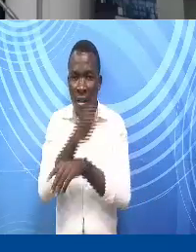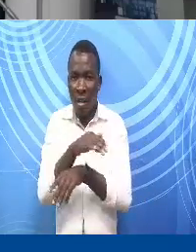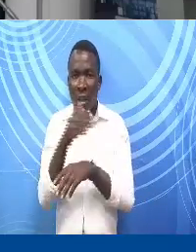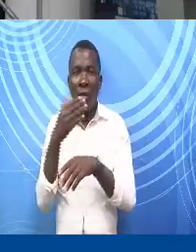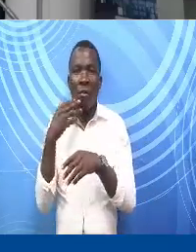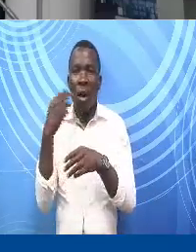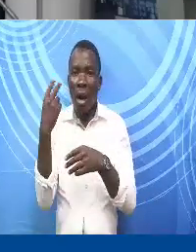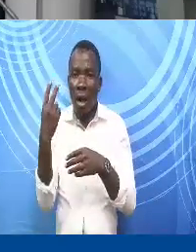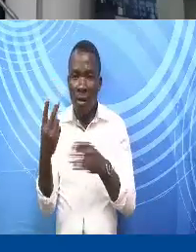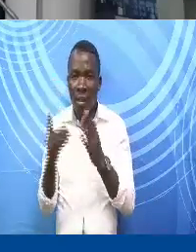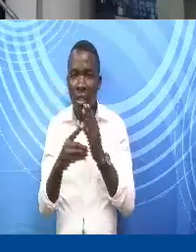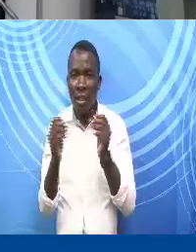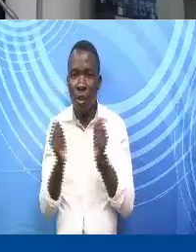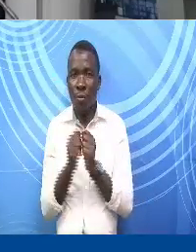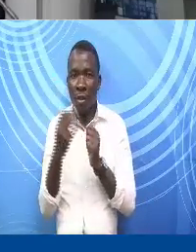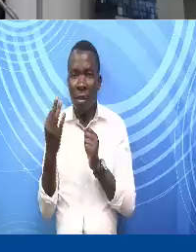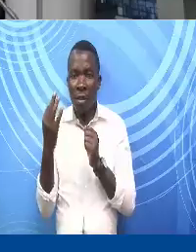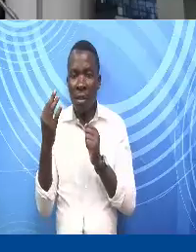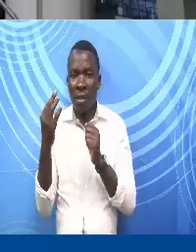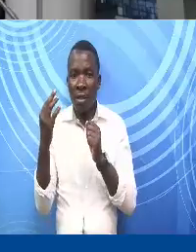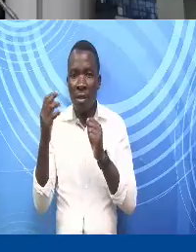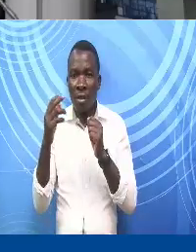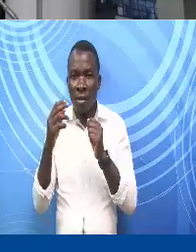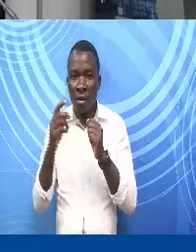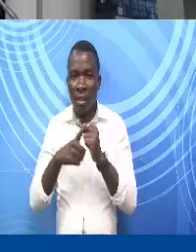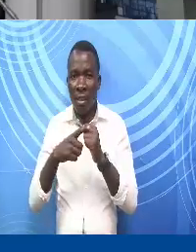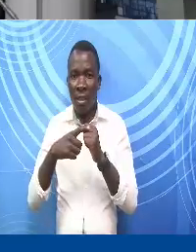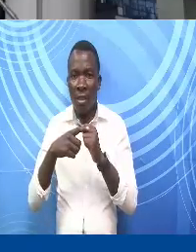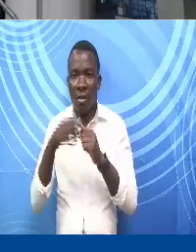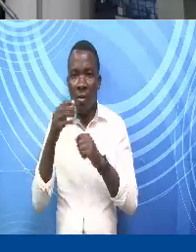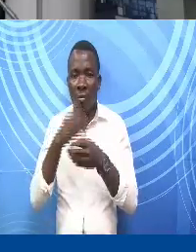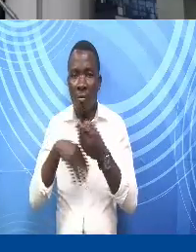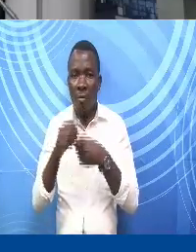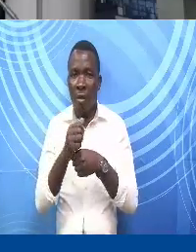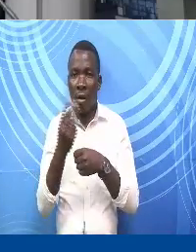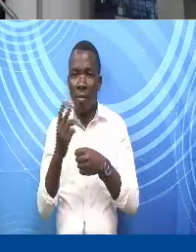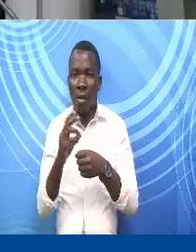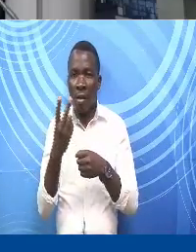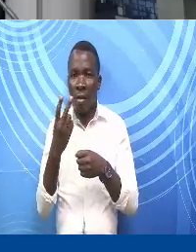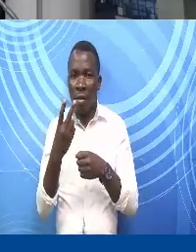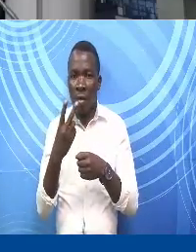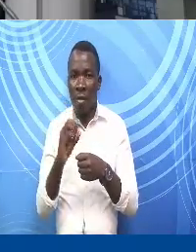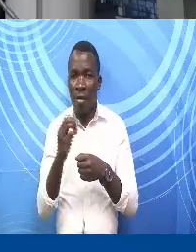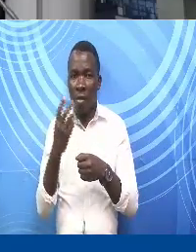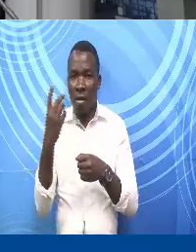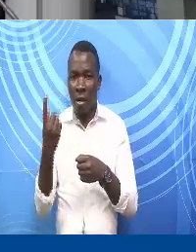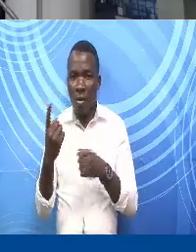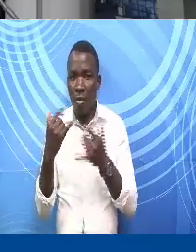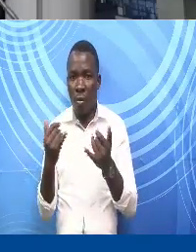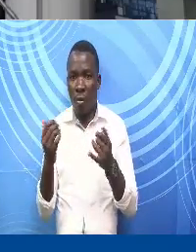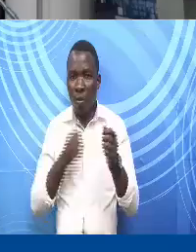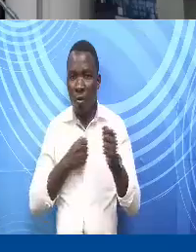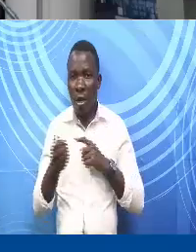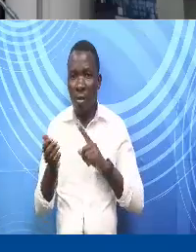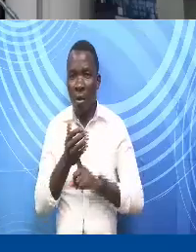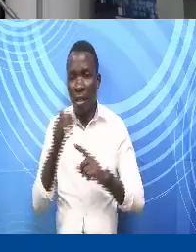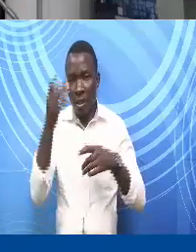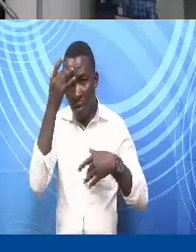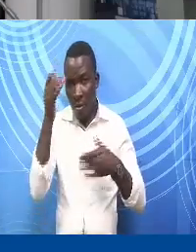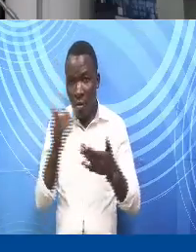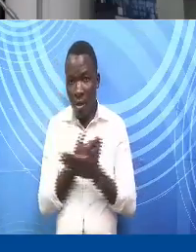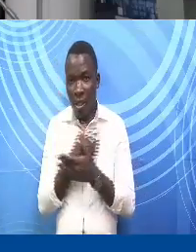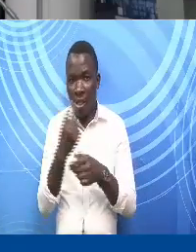16 z'ukwezi kwa kabiri uyu mwaka 2021 rivuga ko uyu munsi mu Rwanda abonetse abarwayi bashya b'icyorezo cya